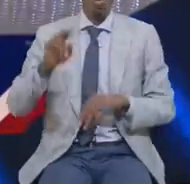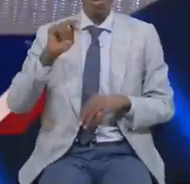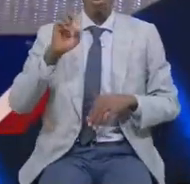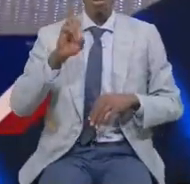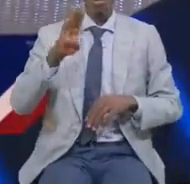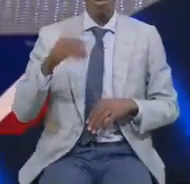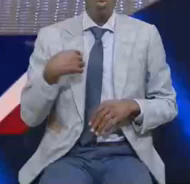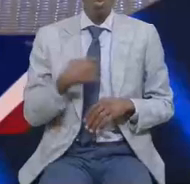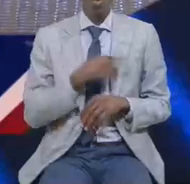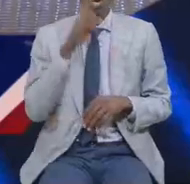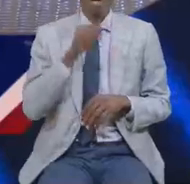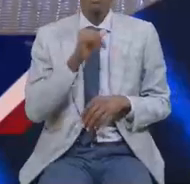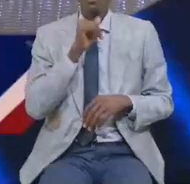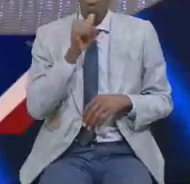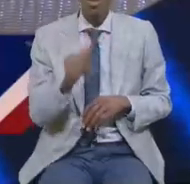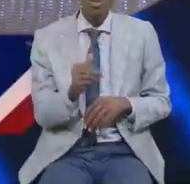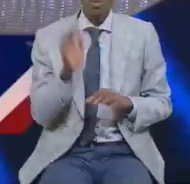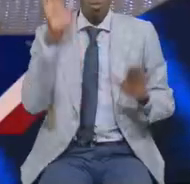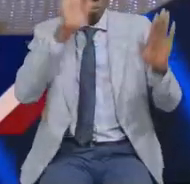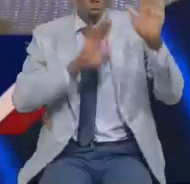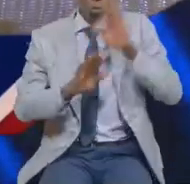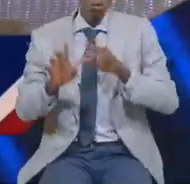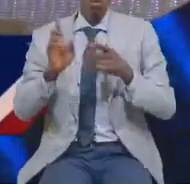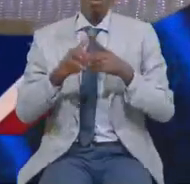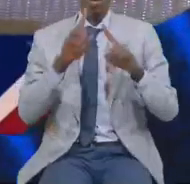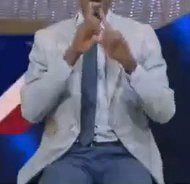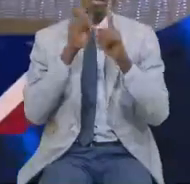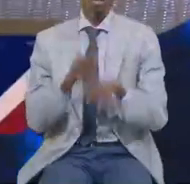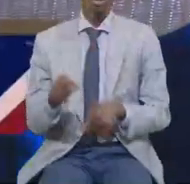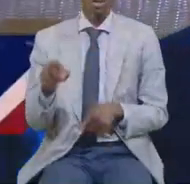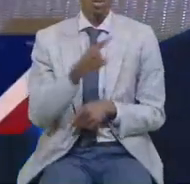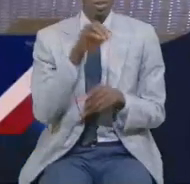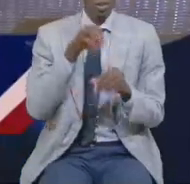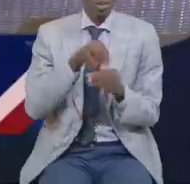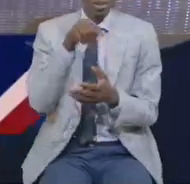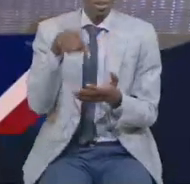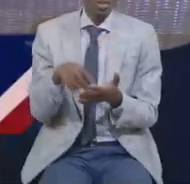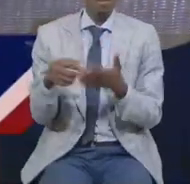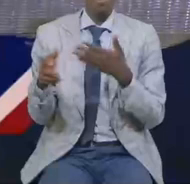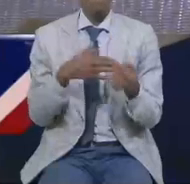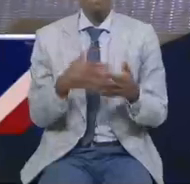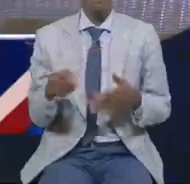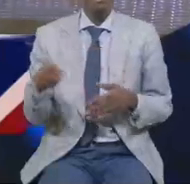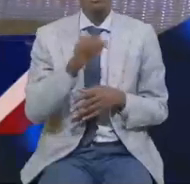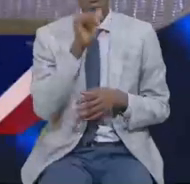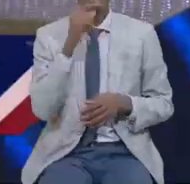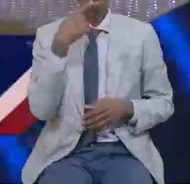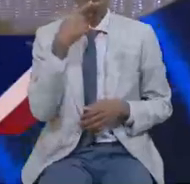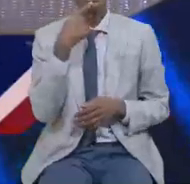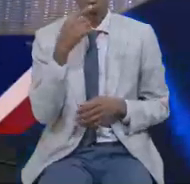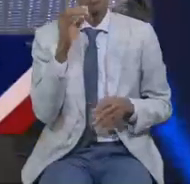Sadra, Messac et Abednego répliquèrent au roi Nebuchadnezzar, n'avons pas besoin de te répondre là-dessus. Ils n'ont pas dit au